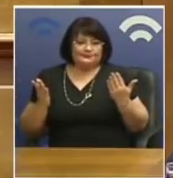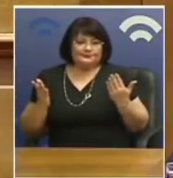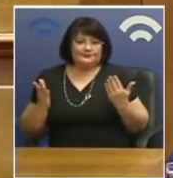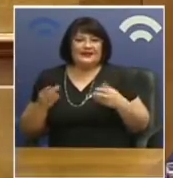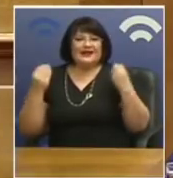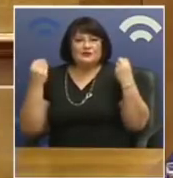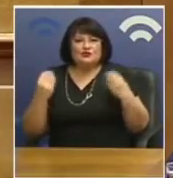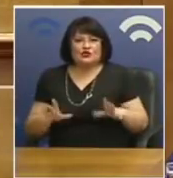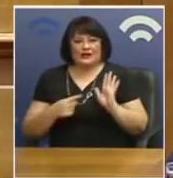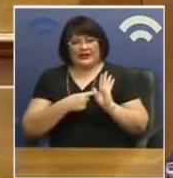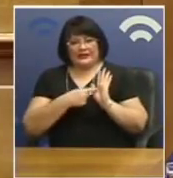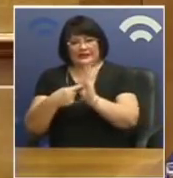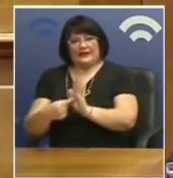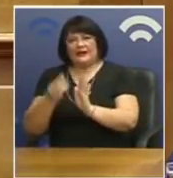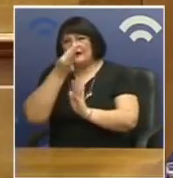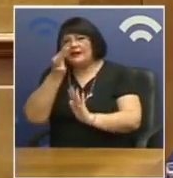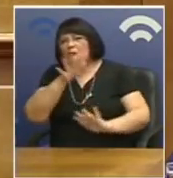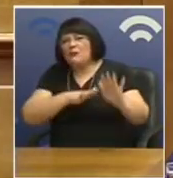χειροτέρευσαν οι δείχτες της διαφθοράς για τη χώρα.